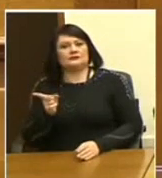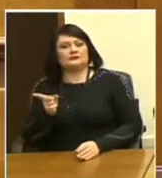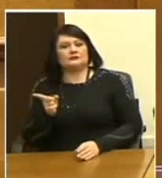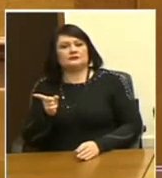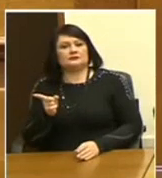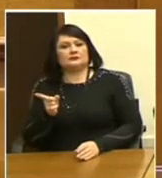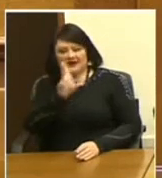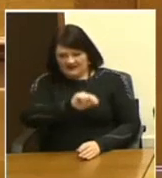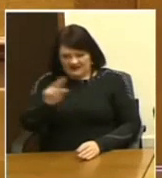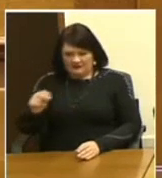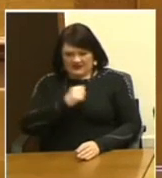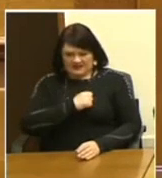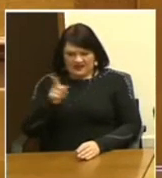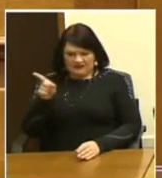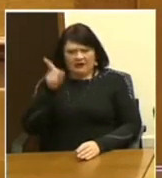ίδιες θέσεις.